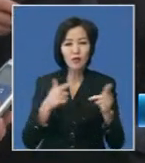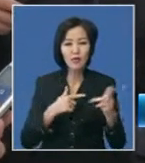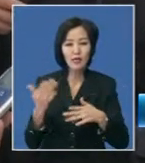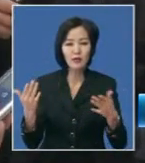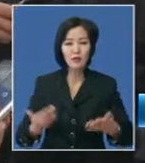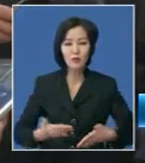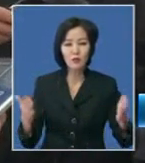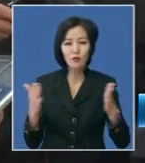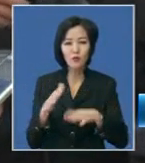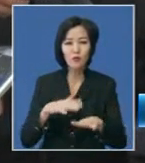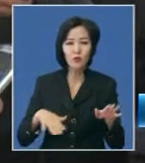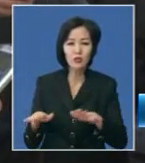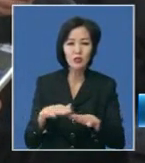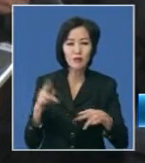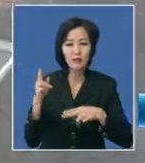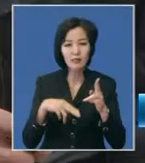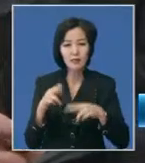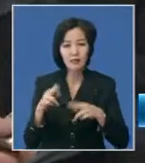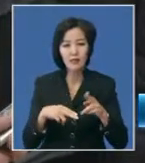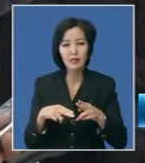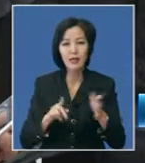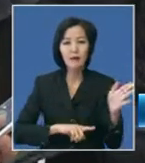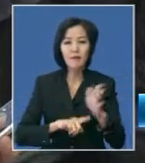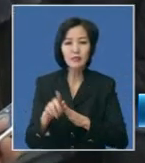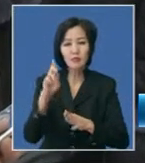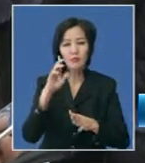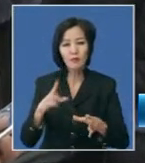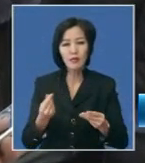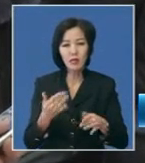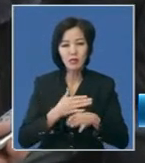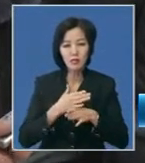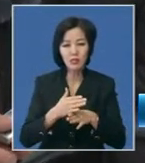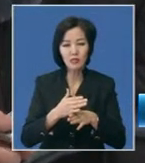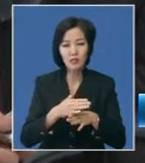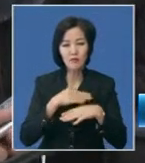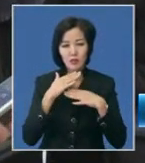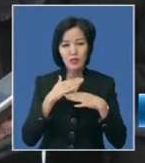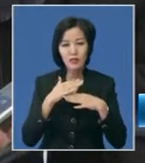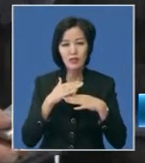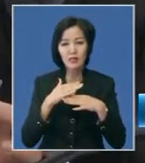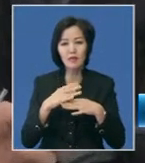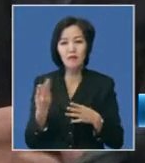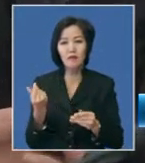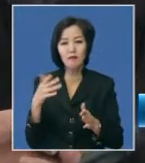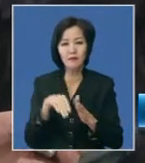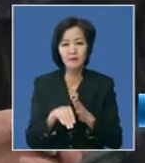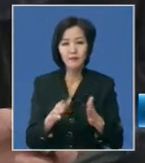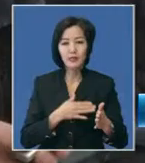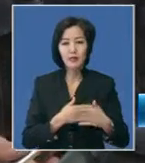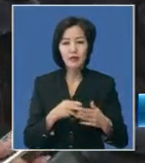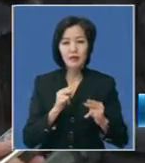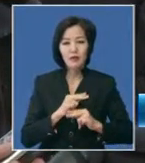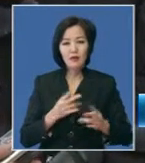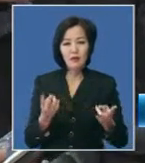мен өндірістік аймақтар салынады. Бұл жобаны бастауға мемлекет тараптан қаржы жеткілікті. Ең бастысы инвесторлармен белсенді жұмыс істеу